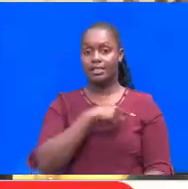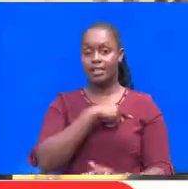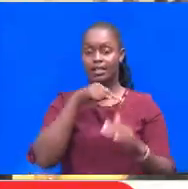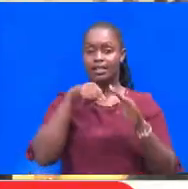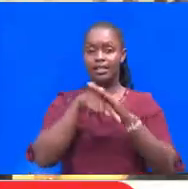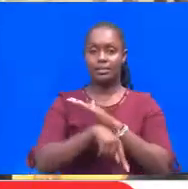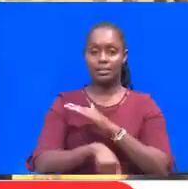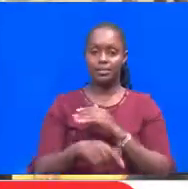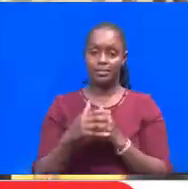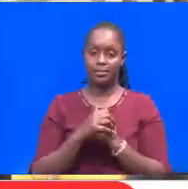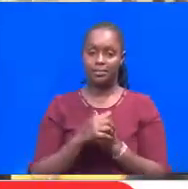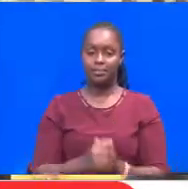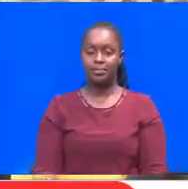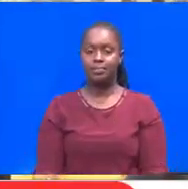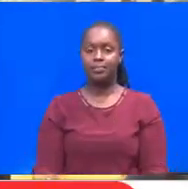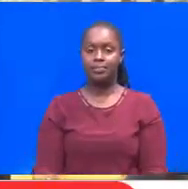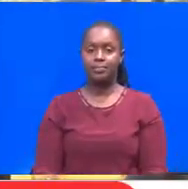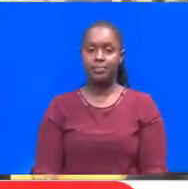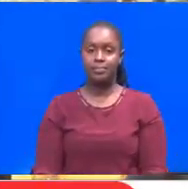I'm a Kenya.